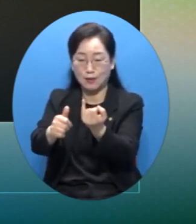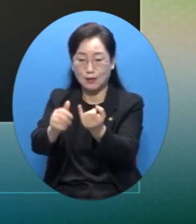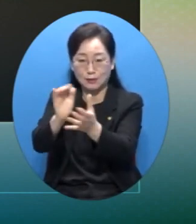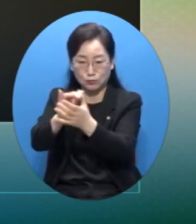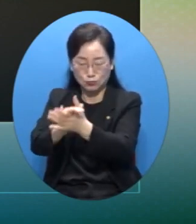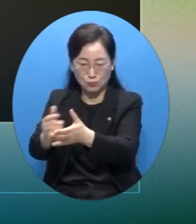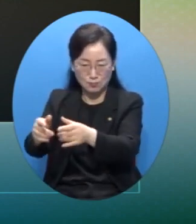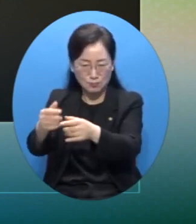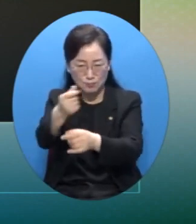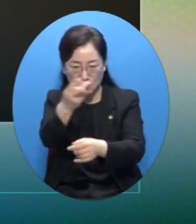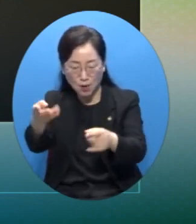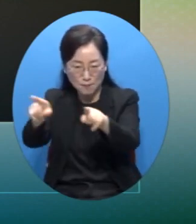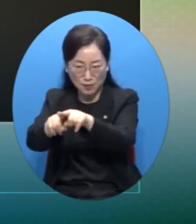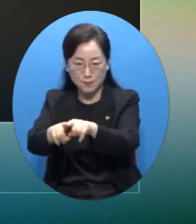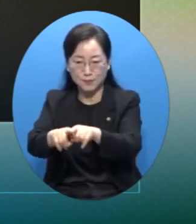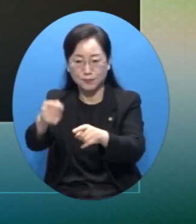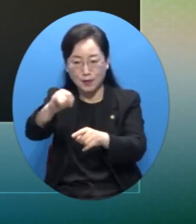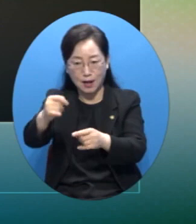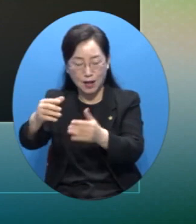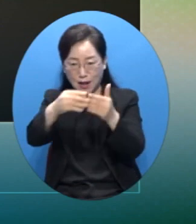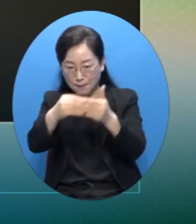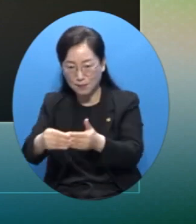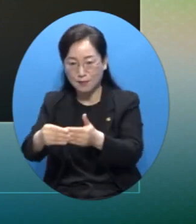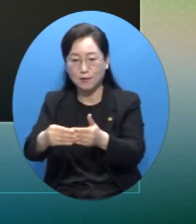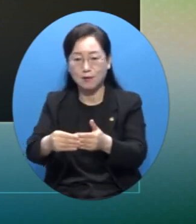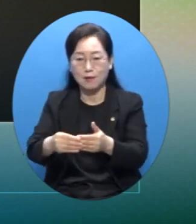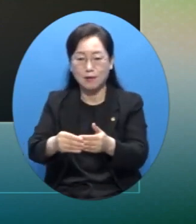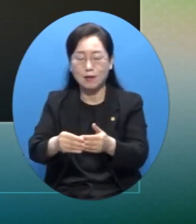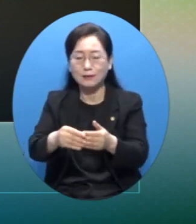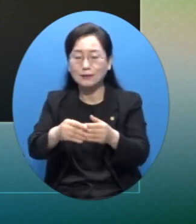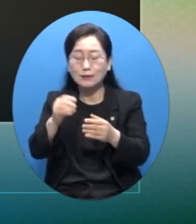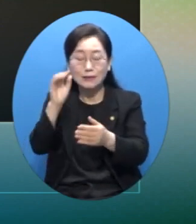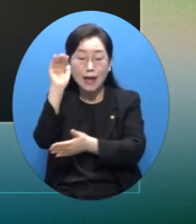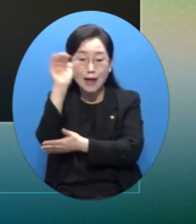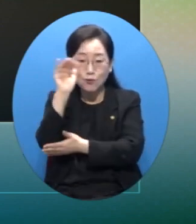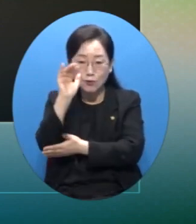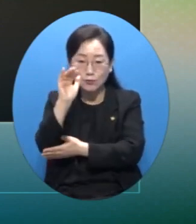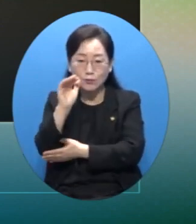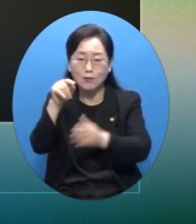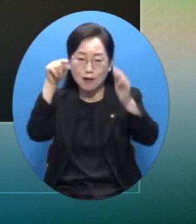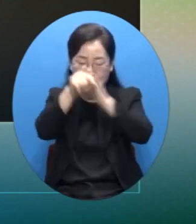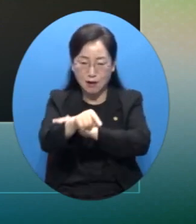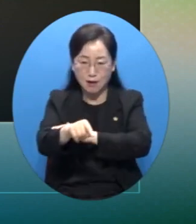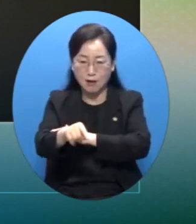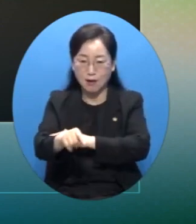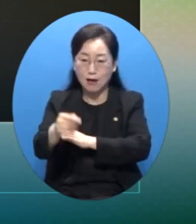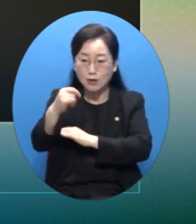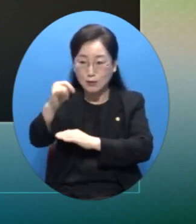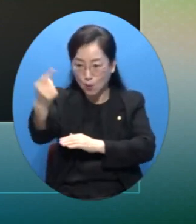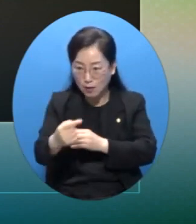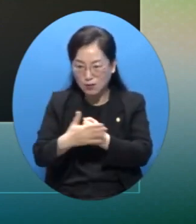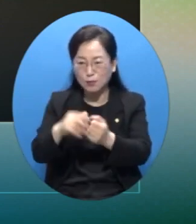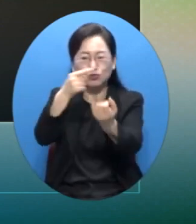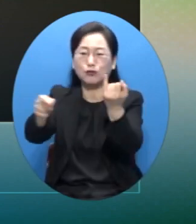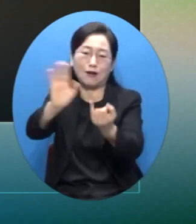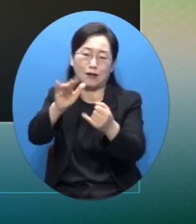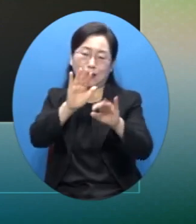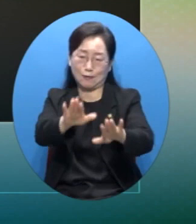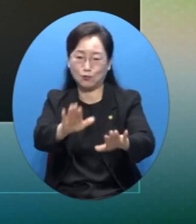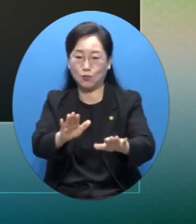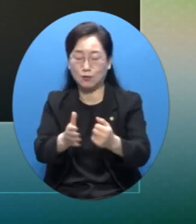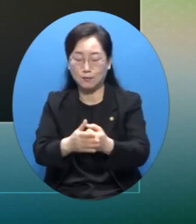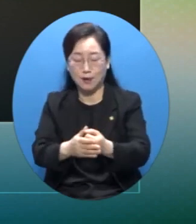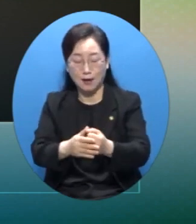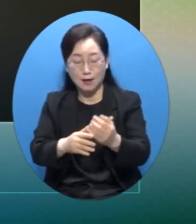아우카족으로 들어갔습니다. 들어가서 저들을 사랑으로 섬겼습니다. 그저 아이가 태어날 때는 아기도 받아주고 감염된 상처를